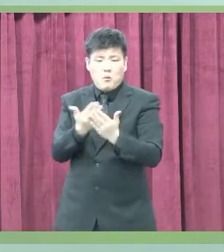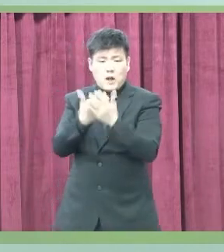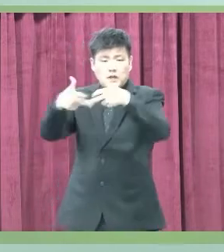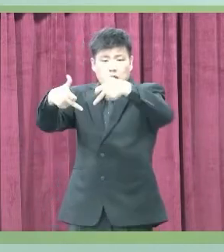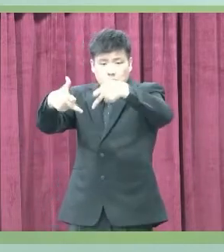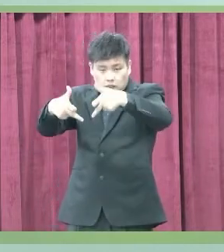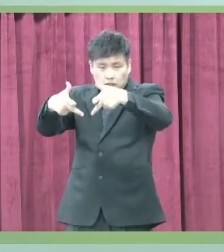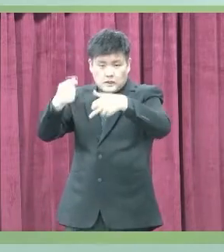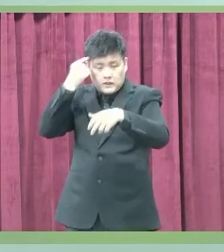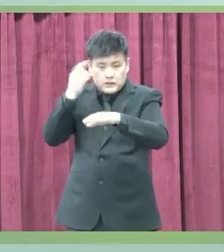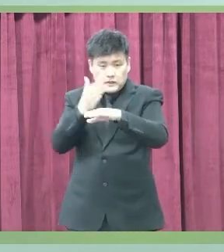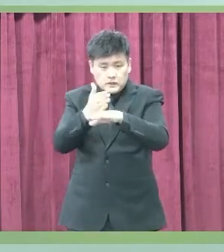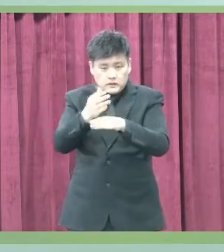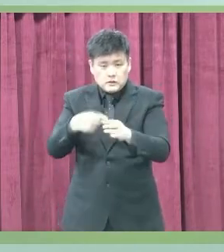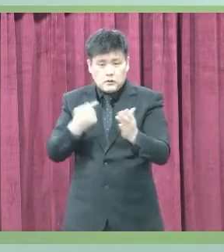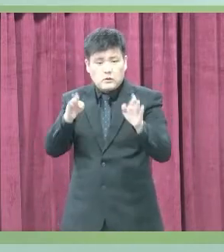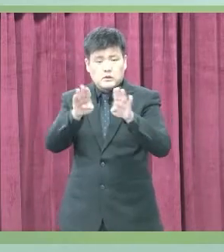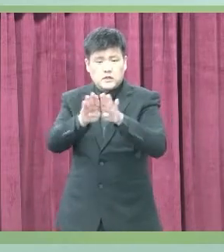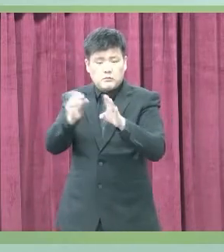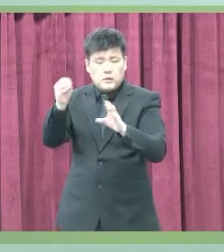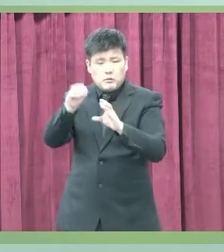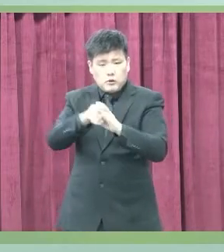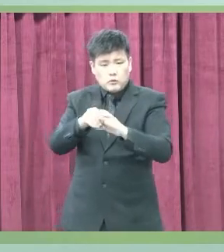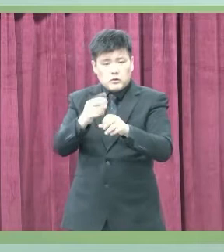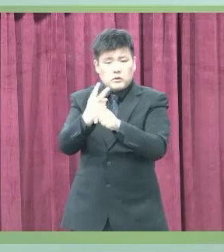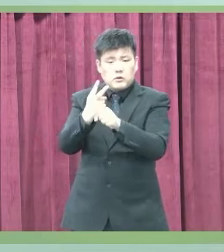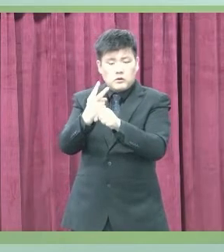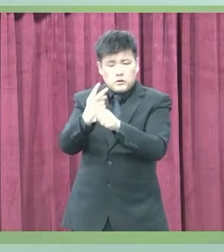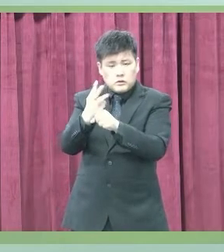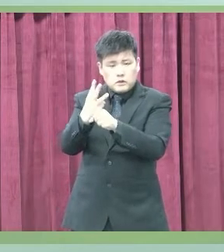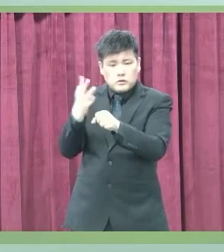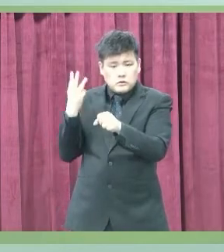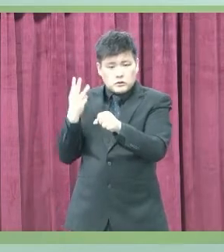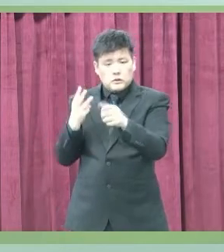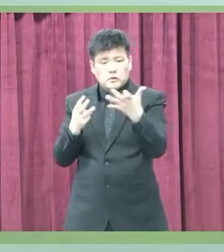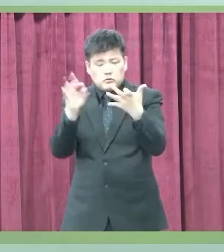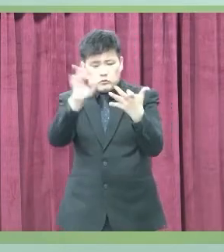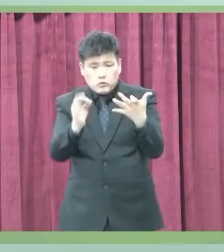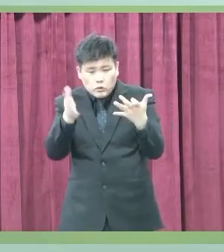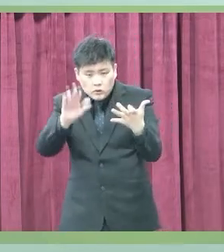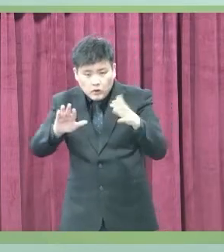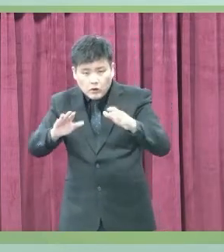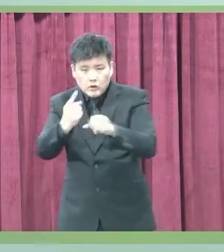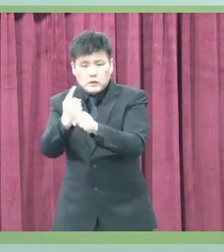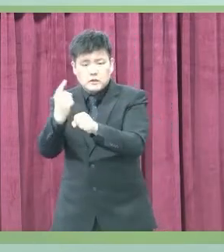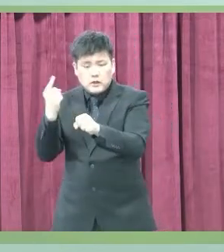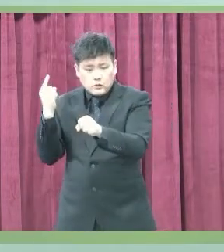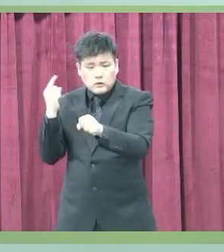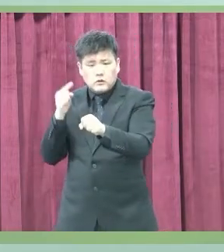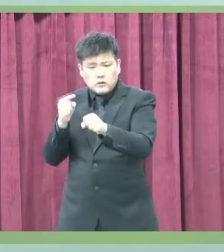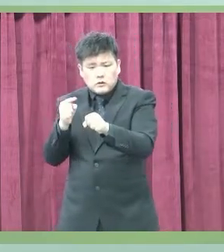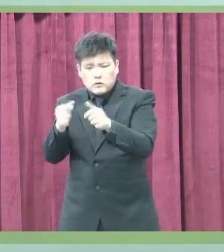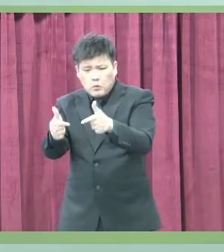지적하고 자폐를 합해서 지금 19년도에는 9.2%인데 지금 21년도에는 9.7%입니다. 점점